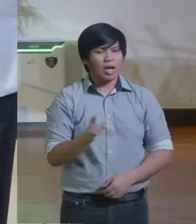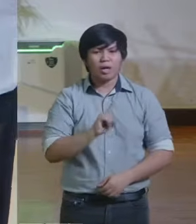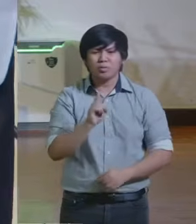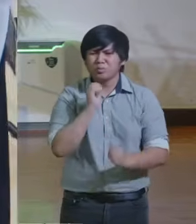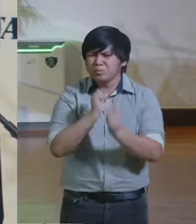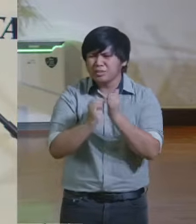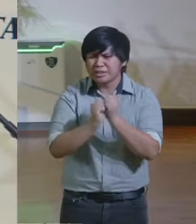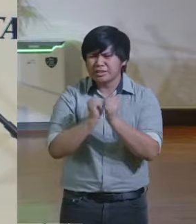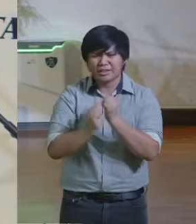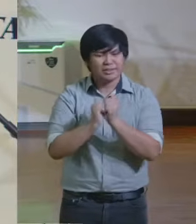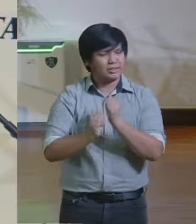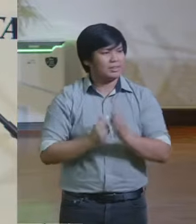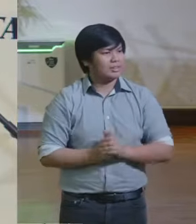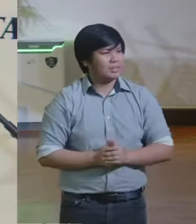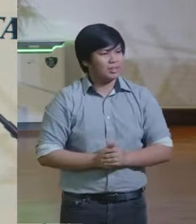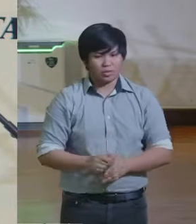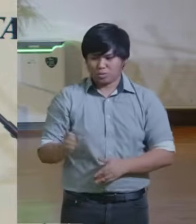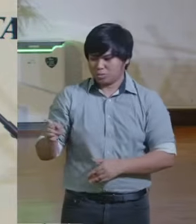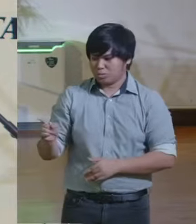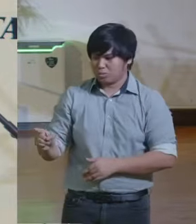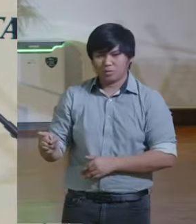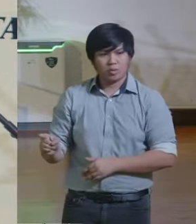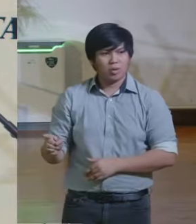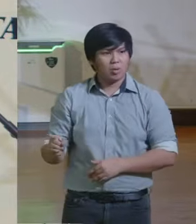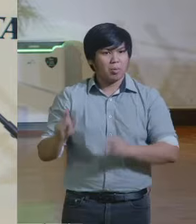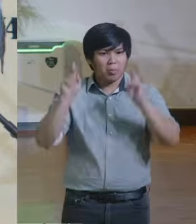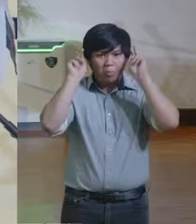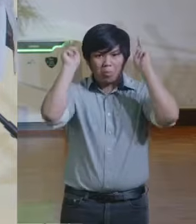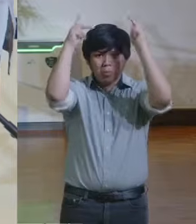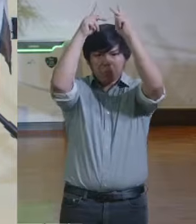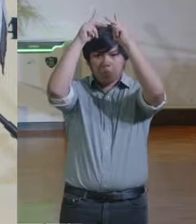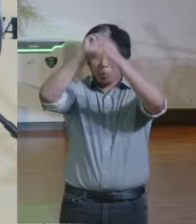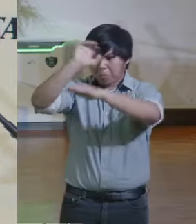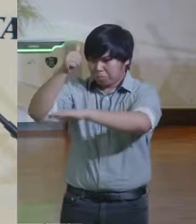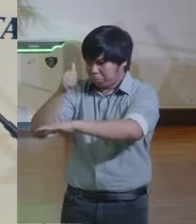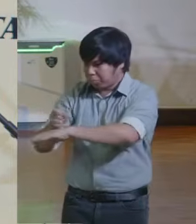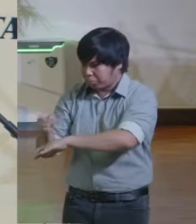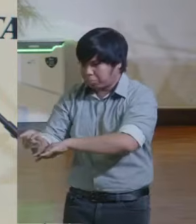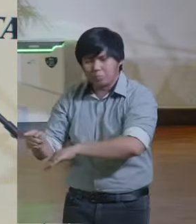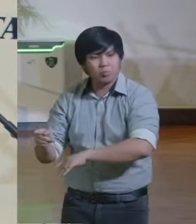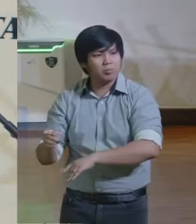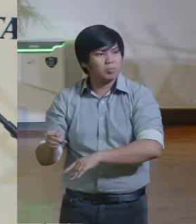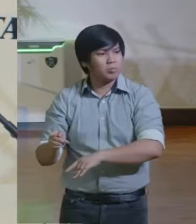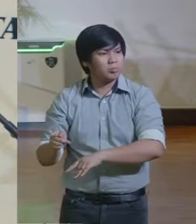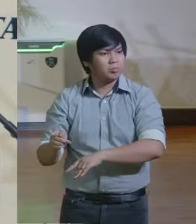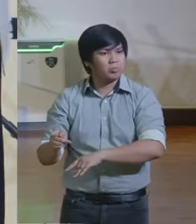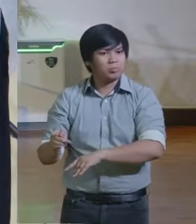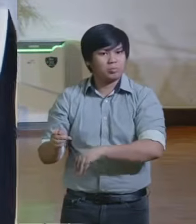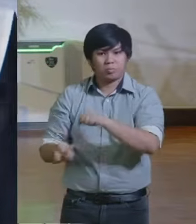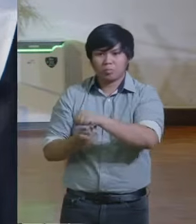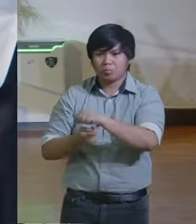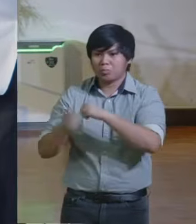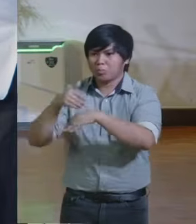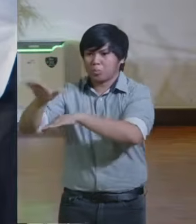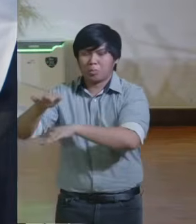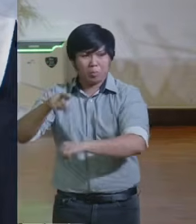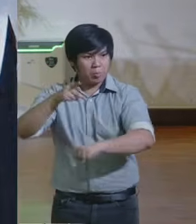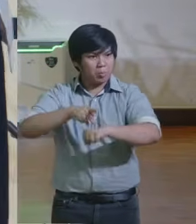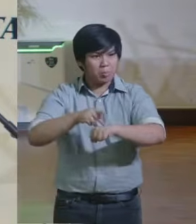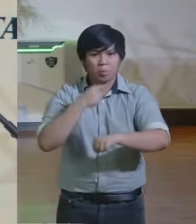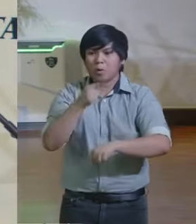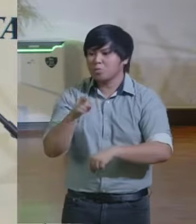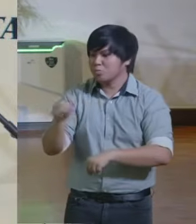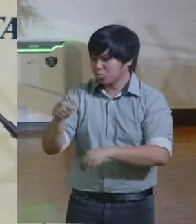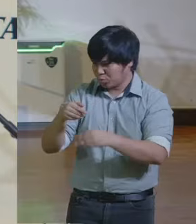Singular. Hindi siya in-appoint ng isang pope. Hindi siya in-appoint ni Peter. Hindi siya in-appoint